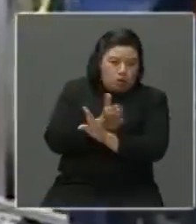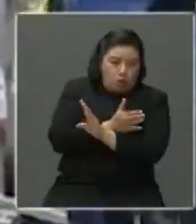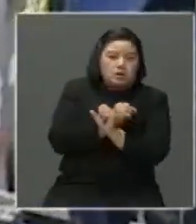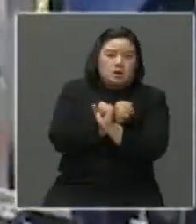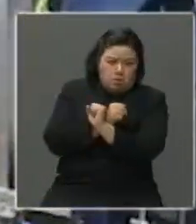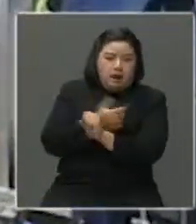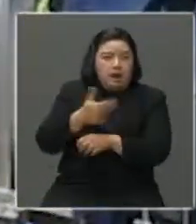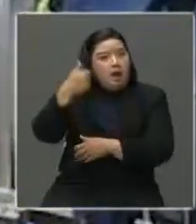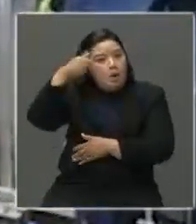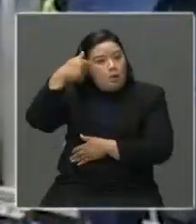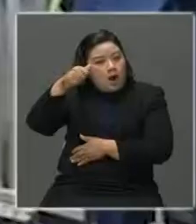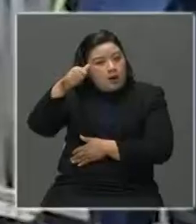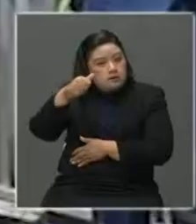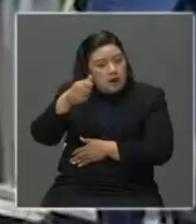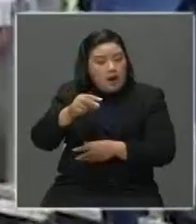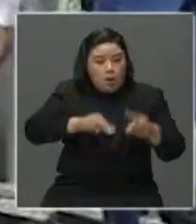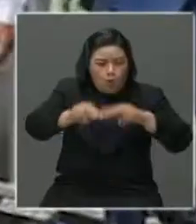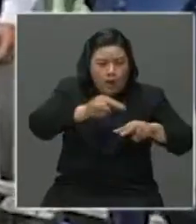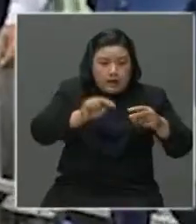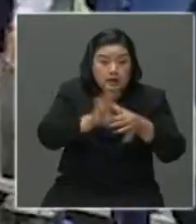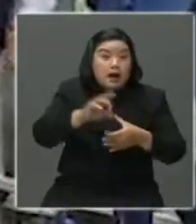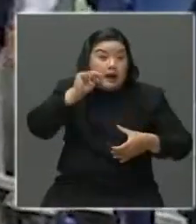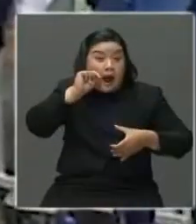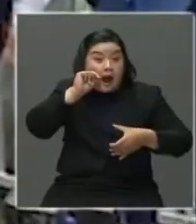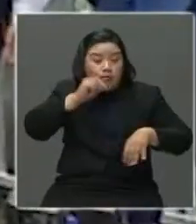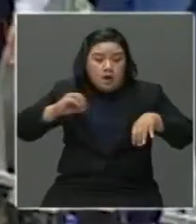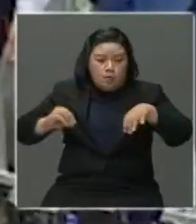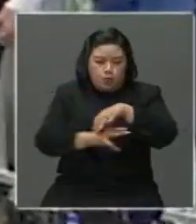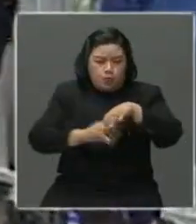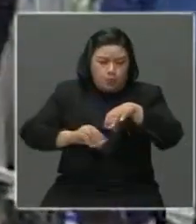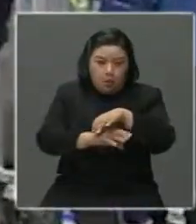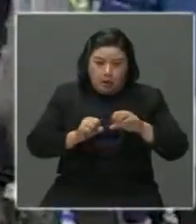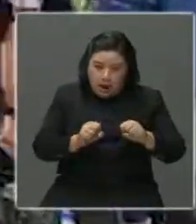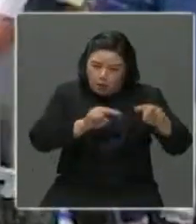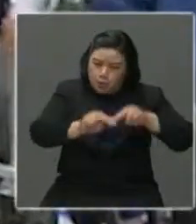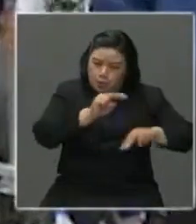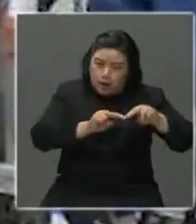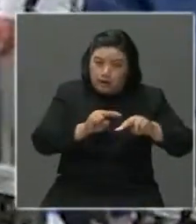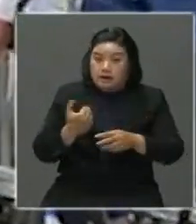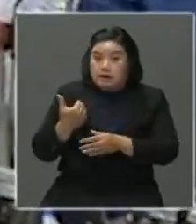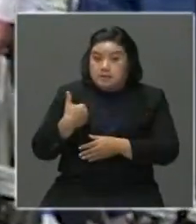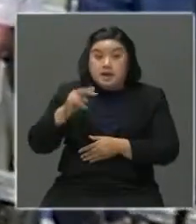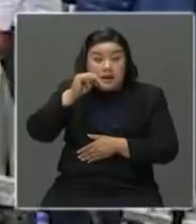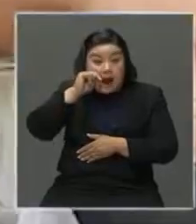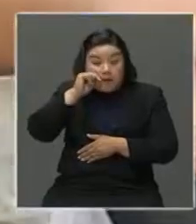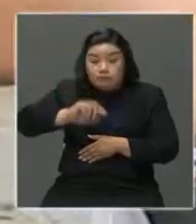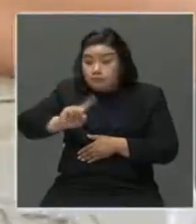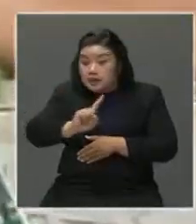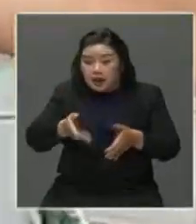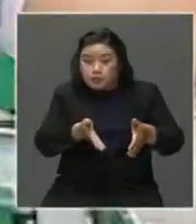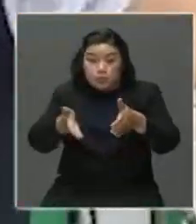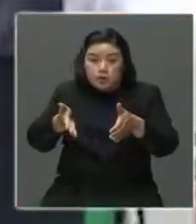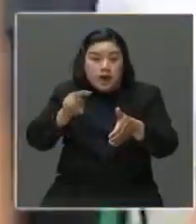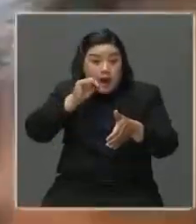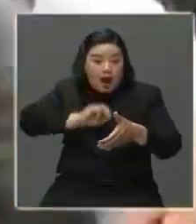วันแล้วแล้วก็ได้ตรวจสอบระบบระบายน้ำให้ใช้งานได้อย่างต่อเนื่องตามมีการพร่องน้ำตามคูคลองต่างๆ